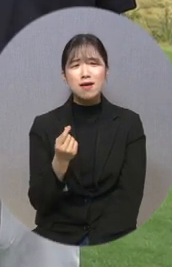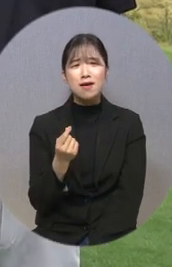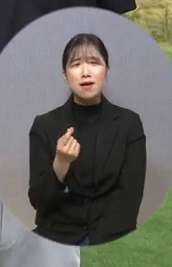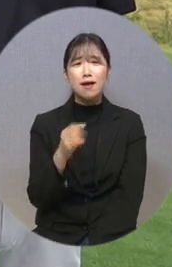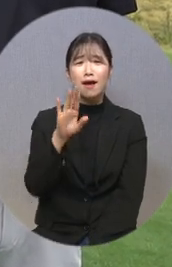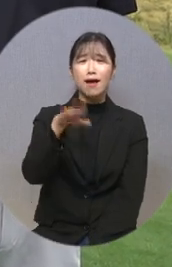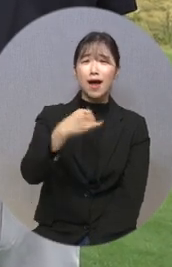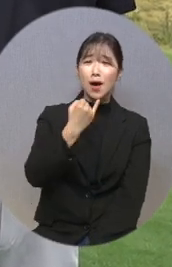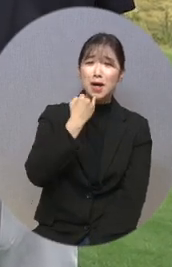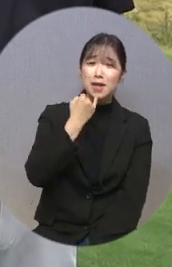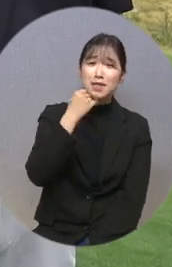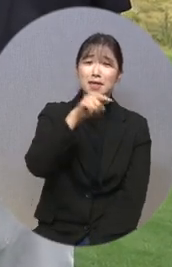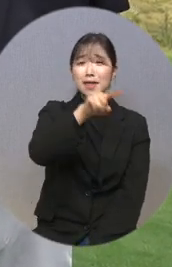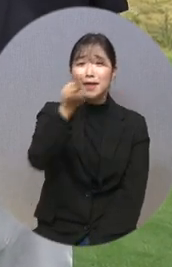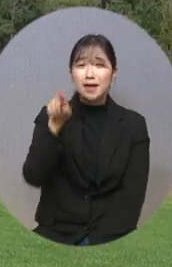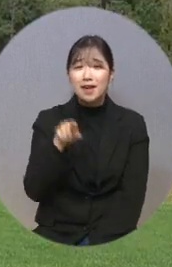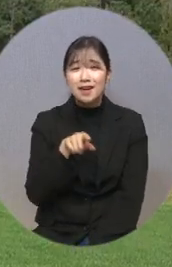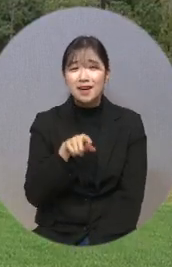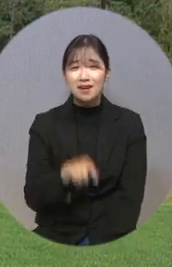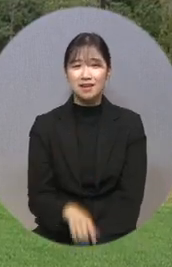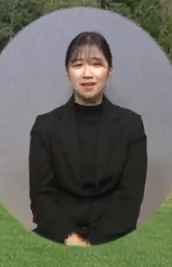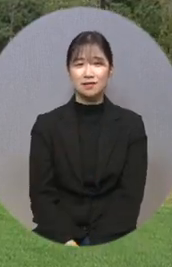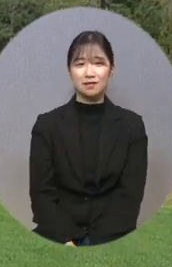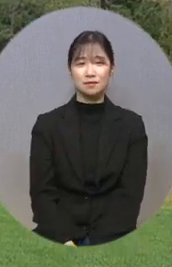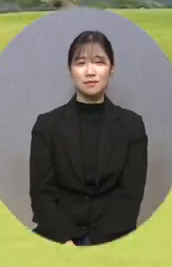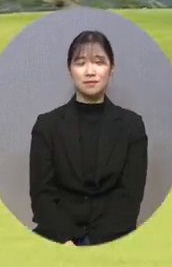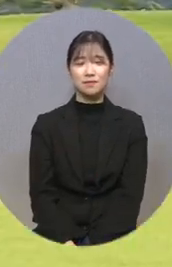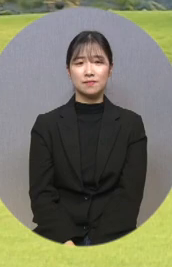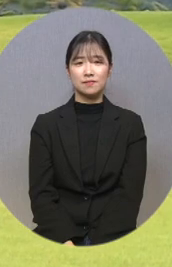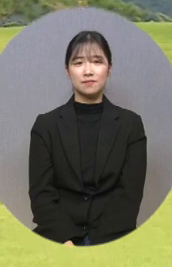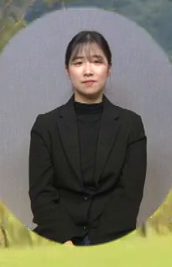주민분들, 거기 괜찮으시다, 양!